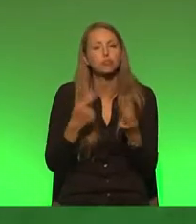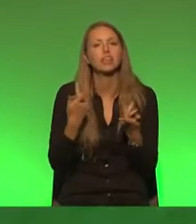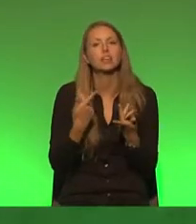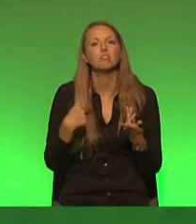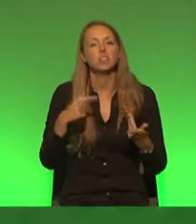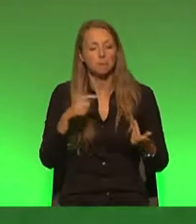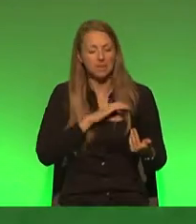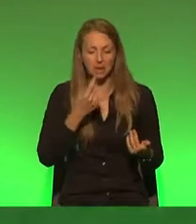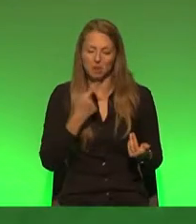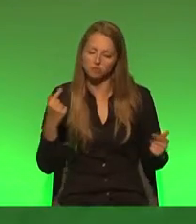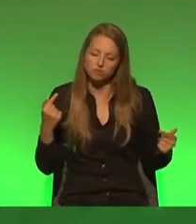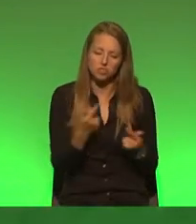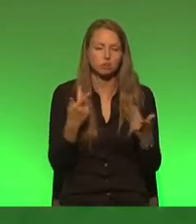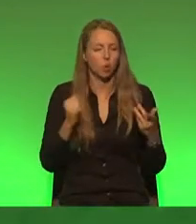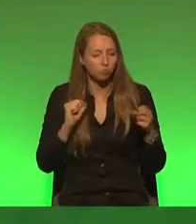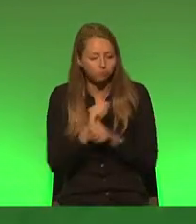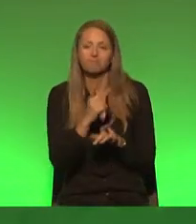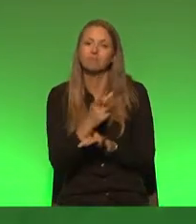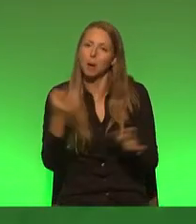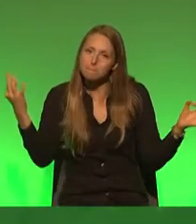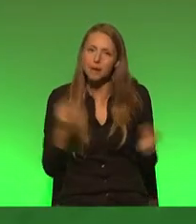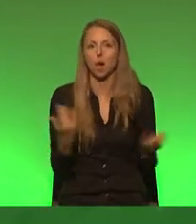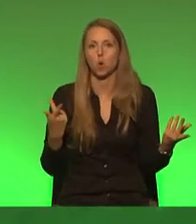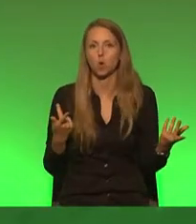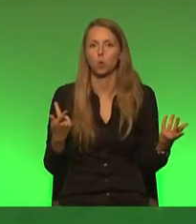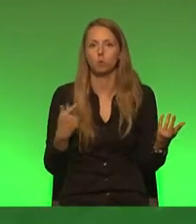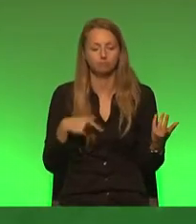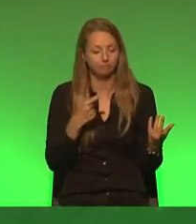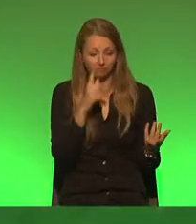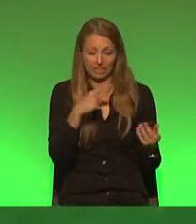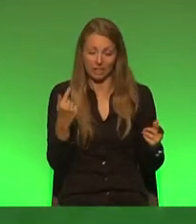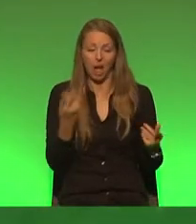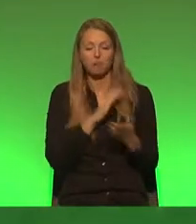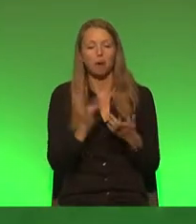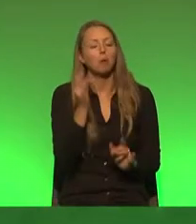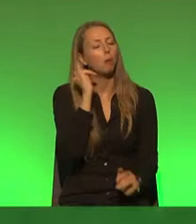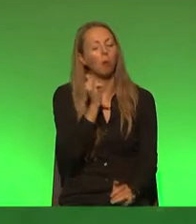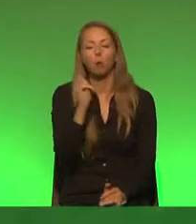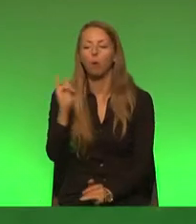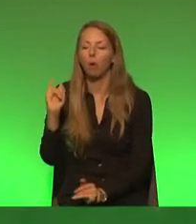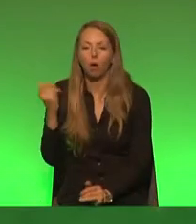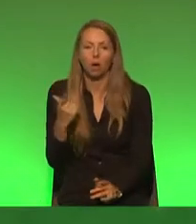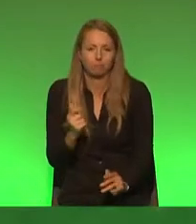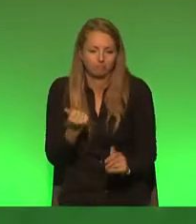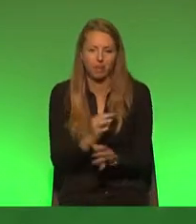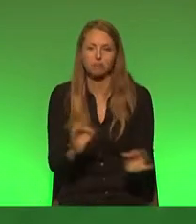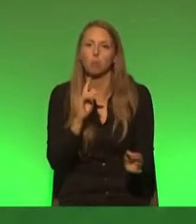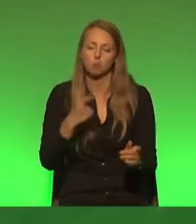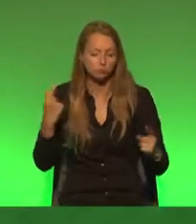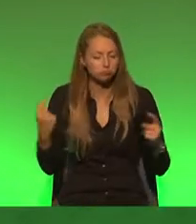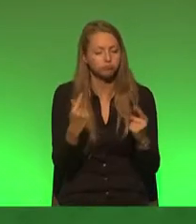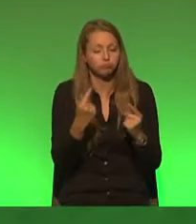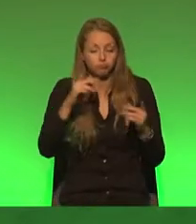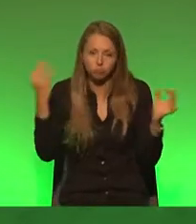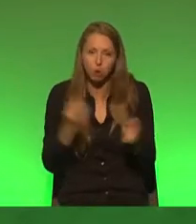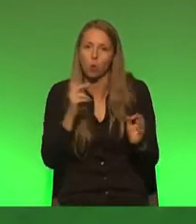erkennt, was es ist, nämlich der Motor unserer Debatten und die Schmiede unserer Position, und die mutig diese Widersprüche austrägt